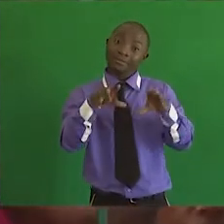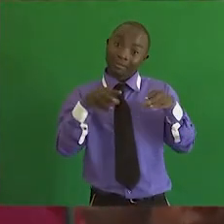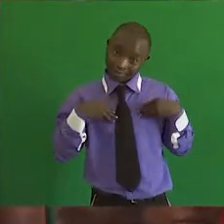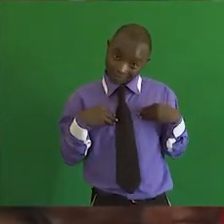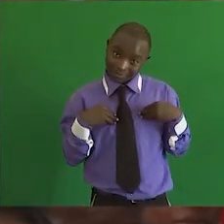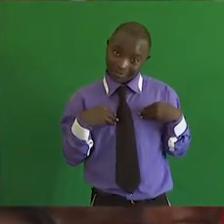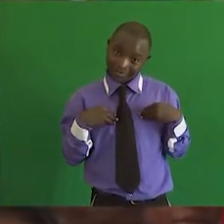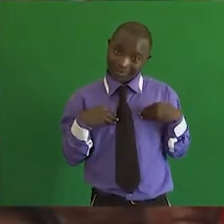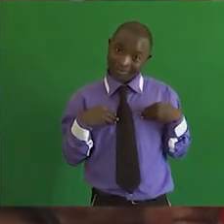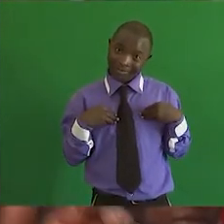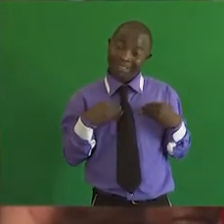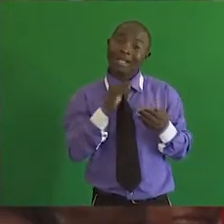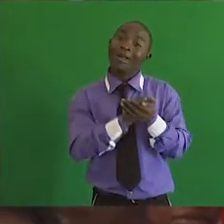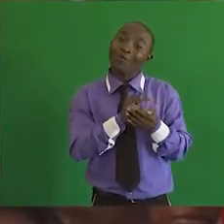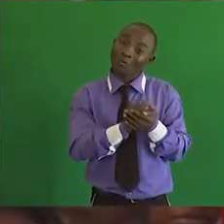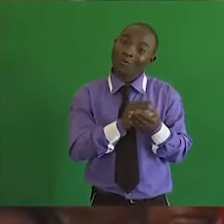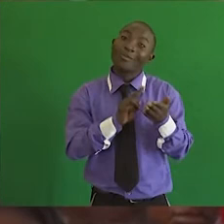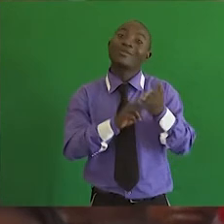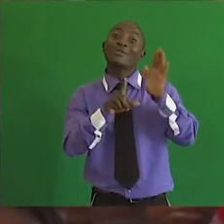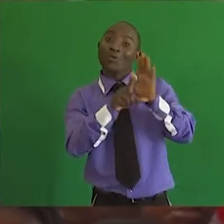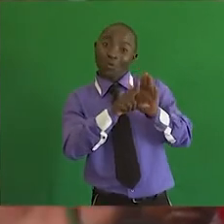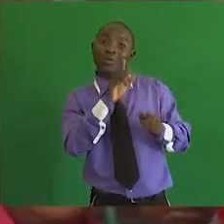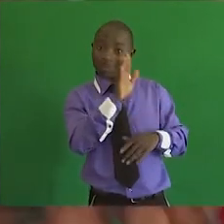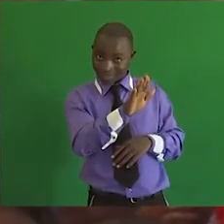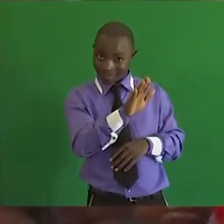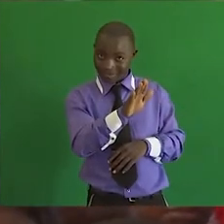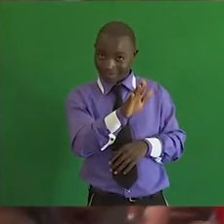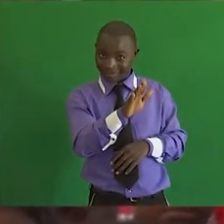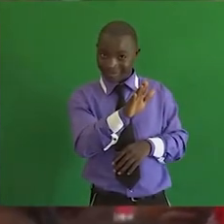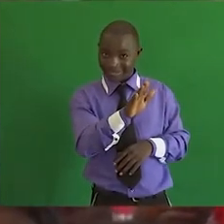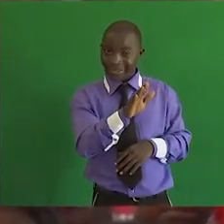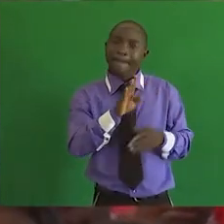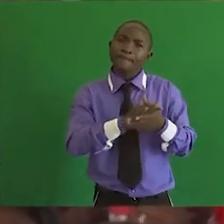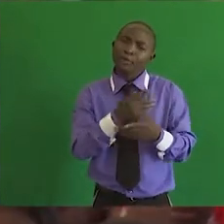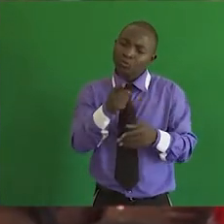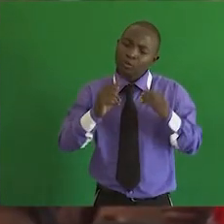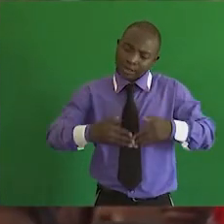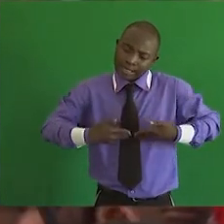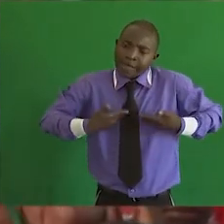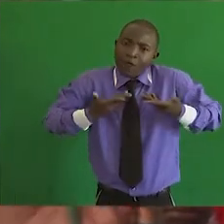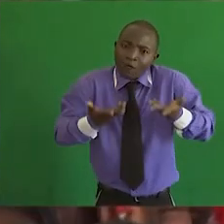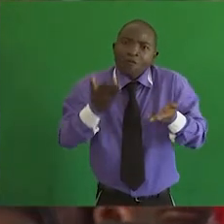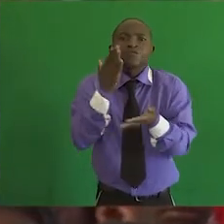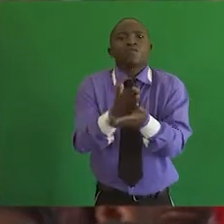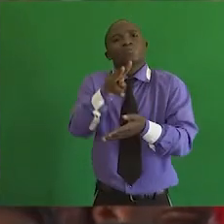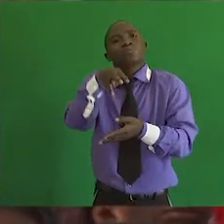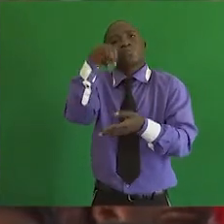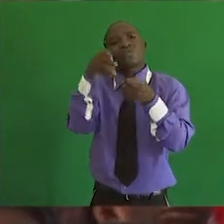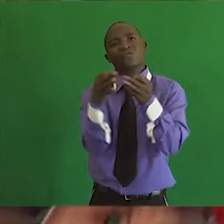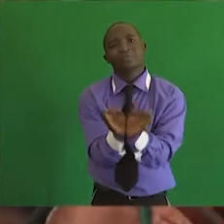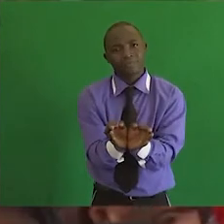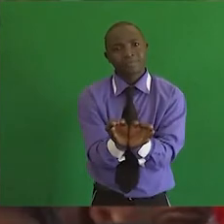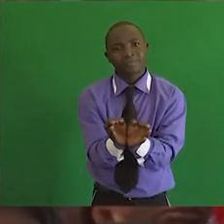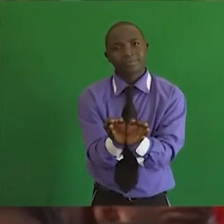Kuti kumusha kwake zvese nekumusha kwemurume zvino dzimwe nhambo varoora ava zvavanoita ndingape menzamiso kuti